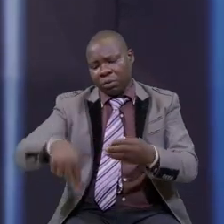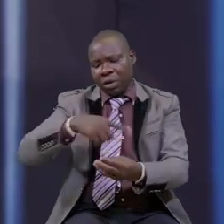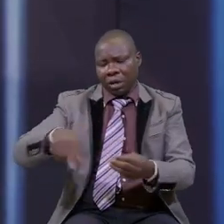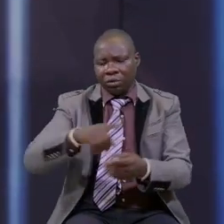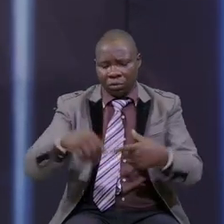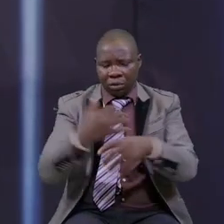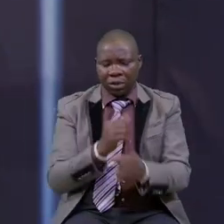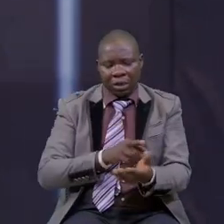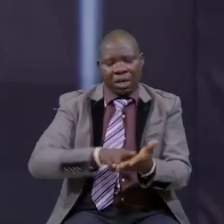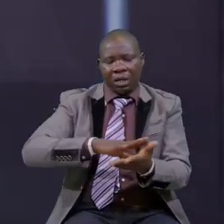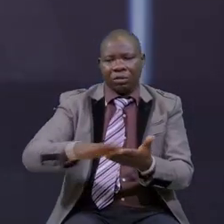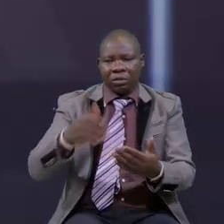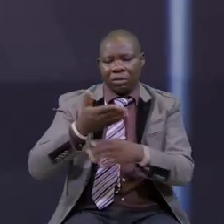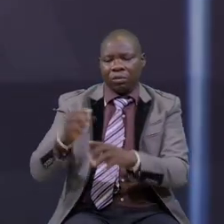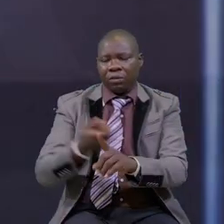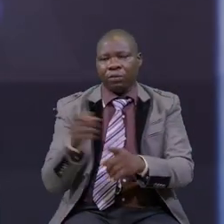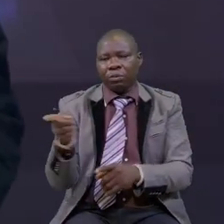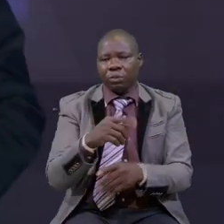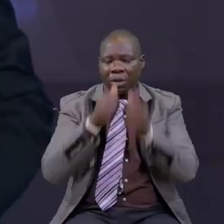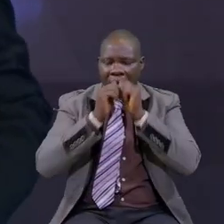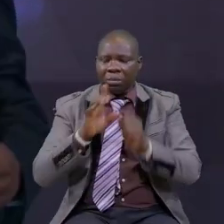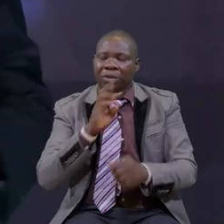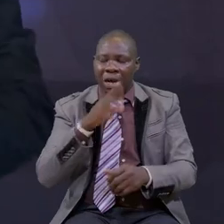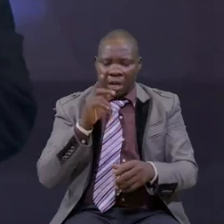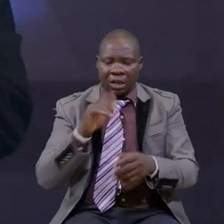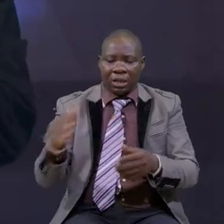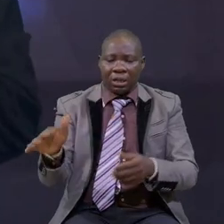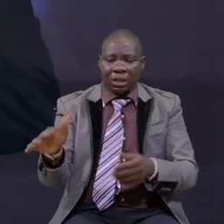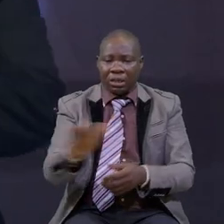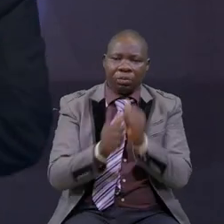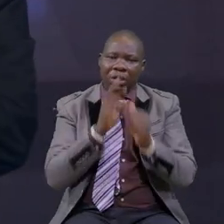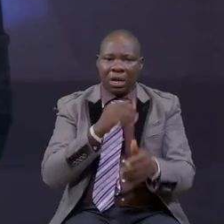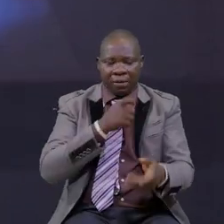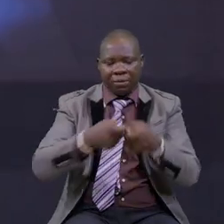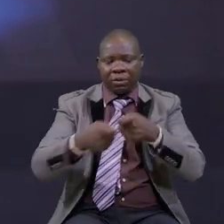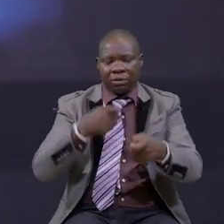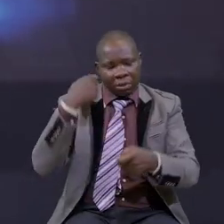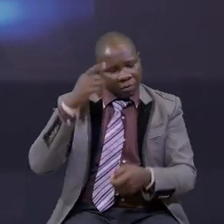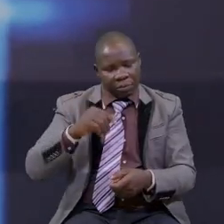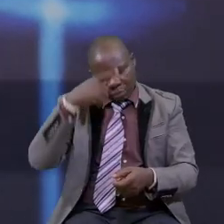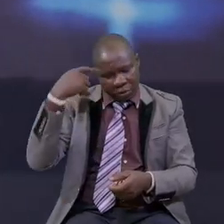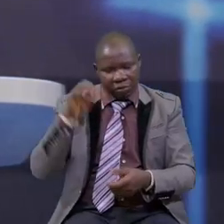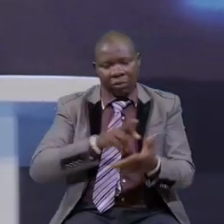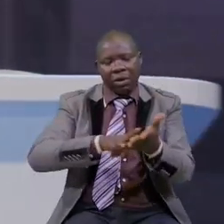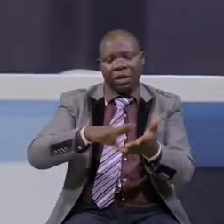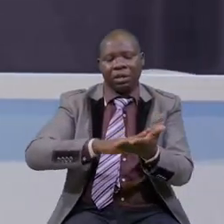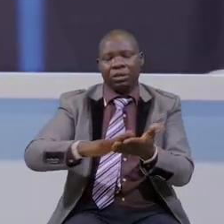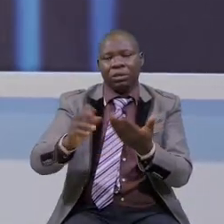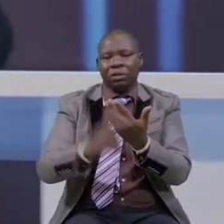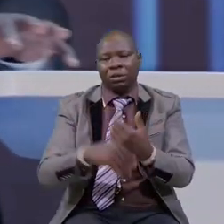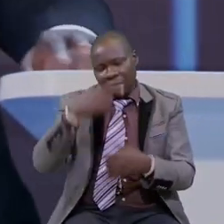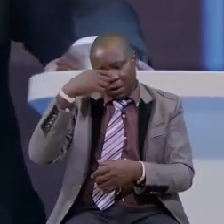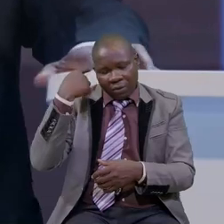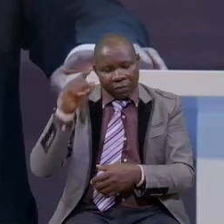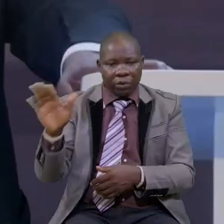Heureux ceux qui sont persécutés pour la justice, car le royaume